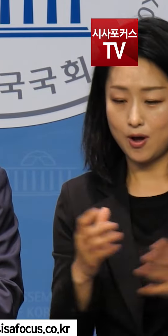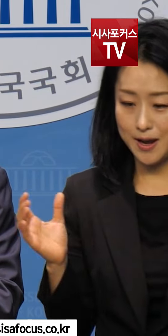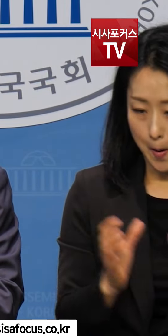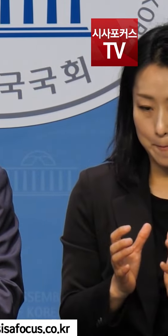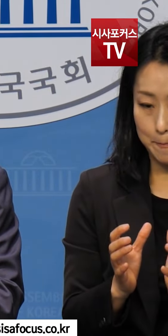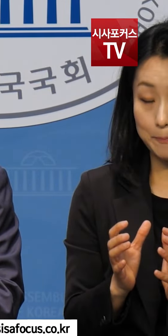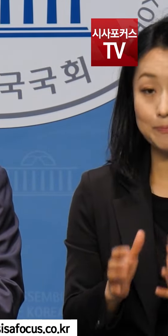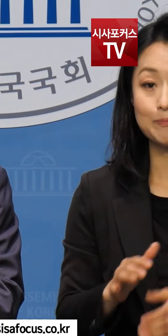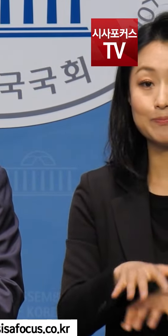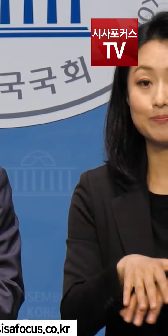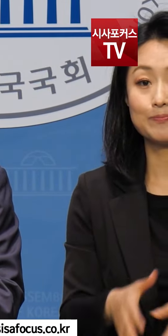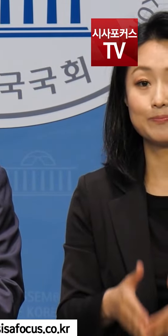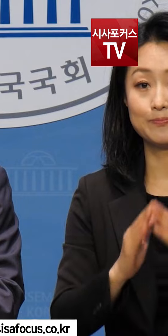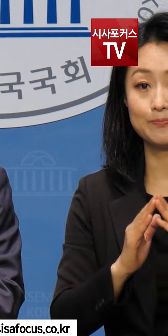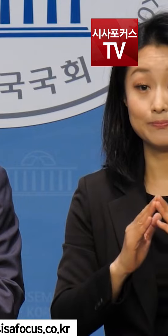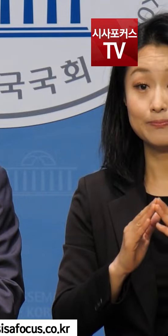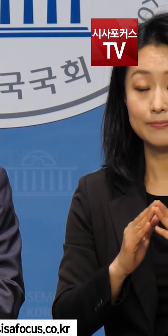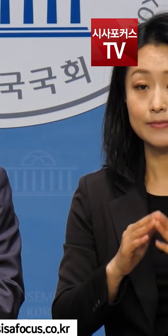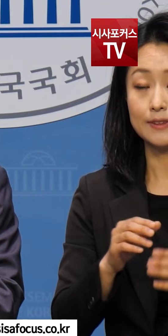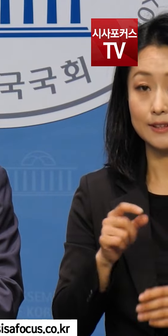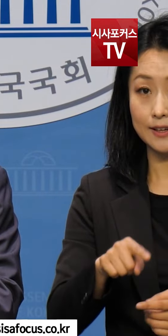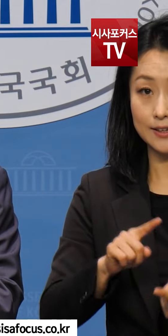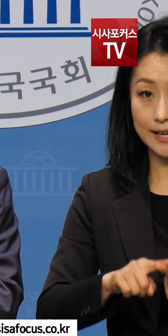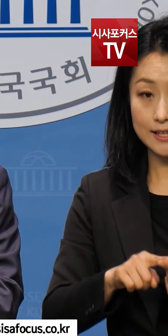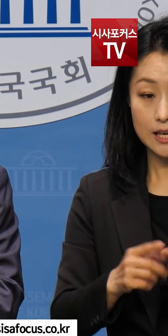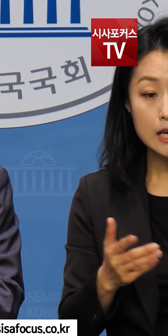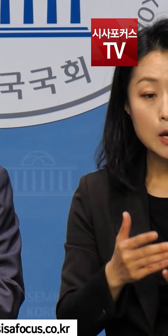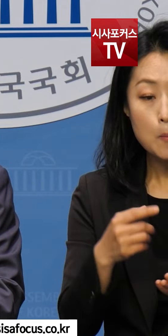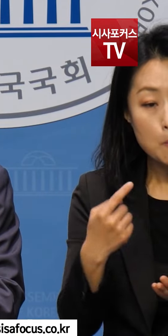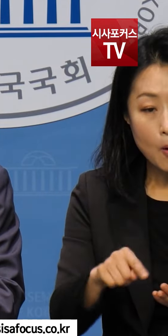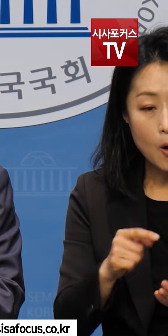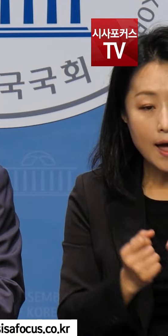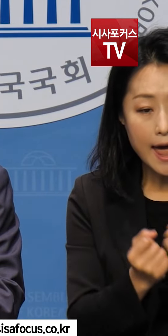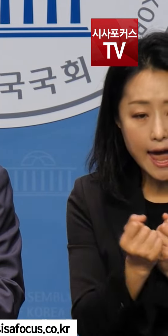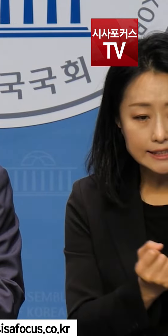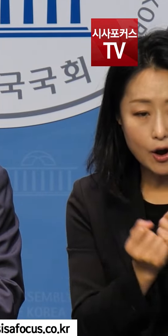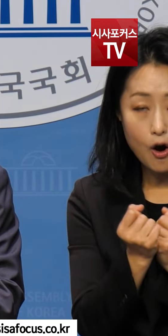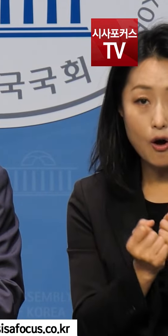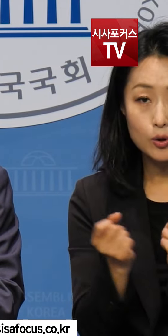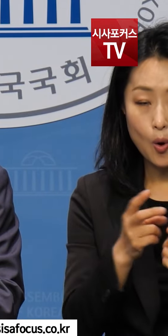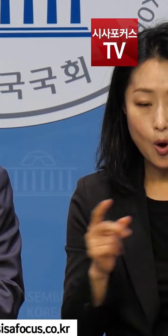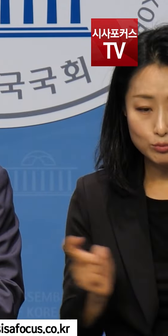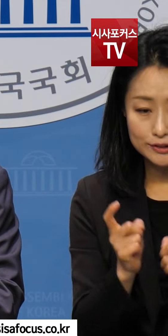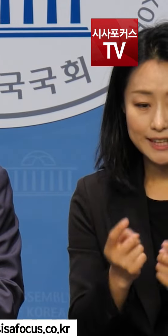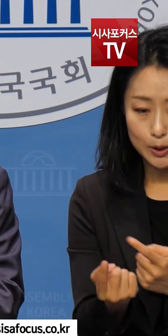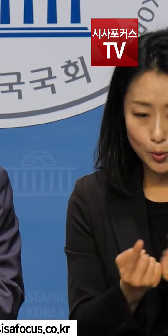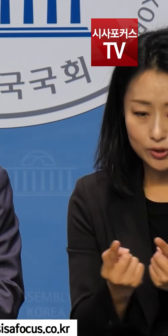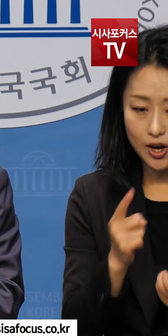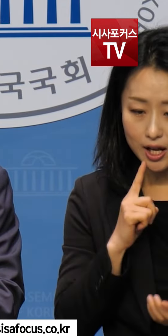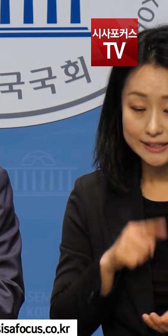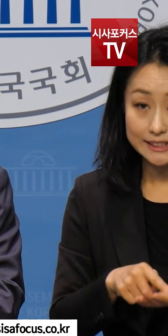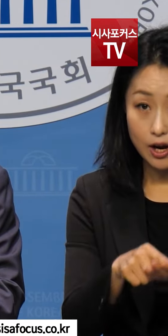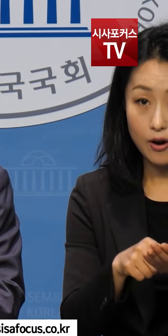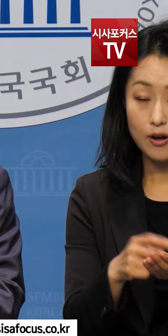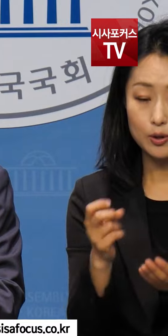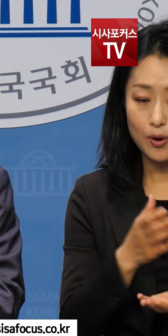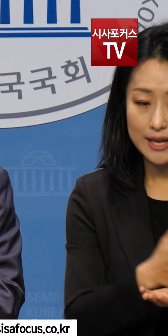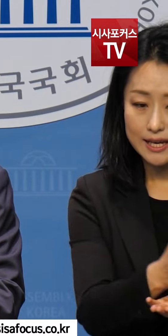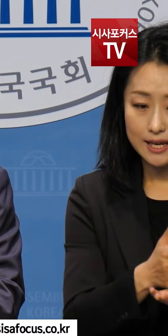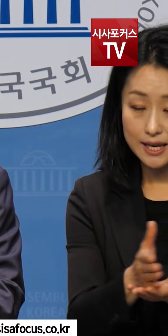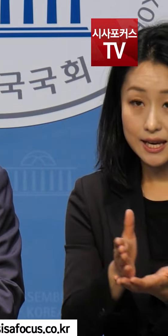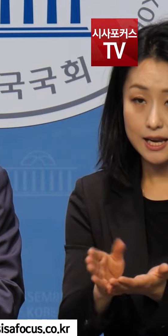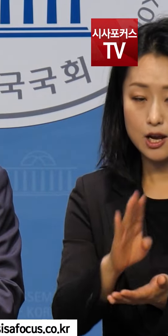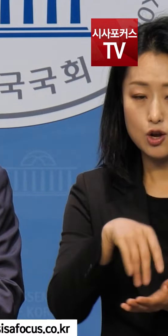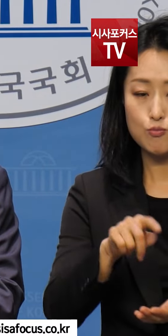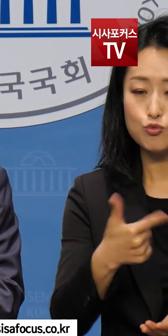협업체계 구축, 업무 범위 유권 해석, 업무 범위 분쟁조정 신청, 영역별 분과위원회 구성에